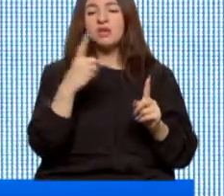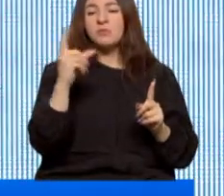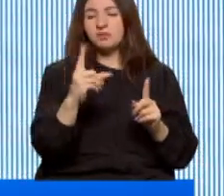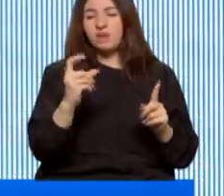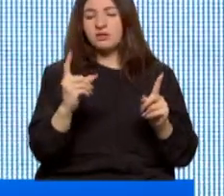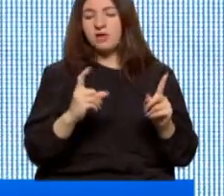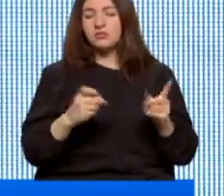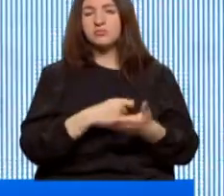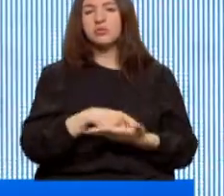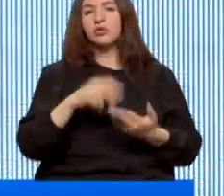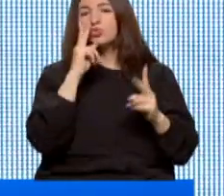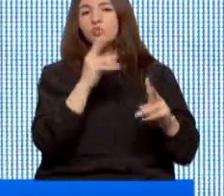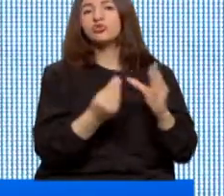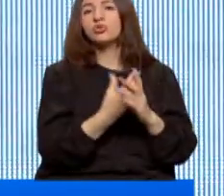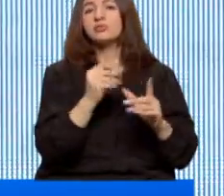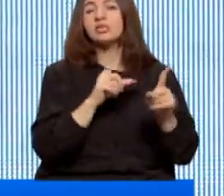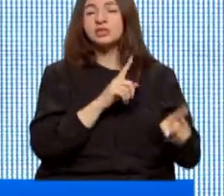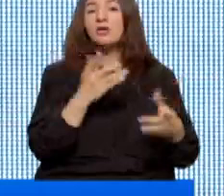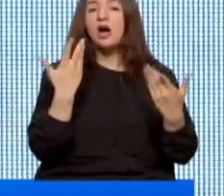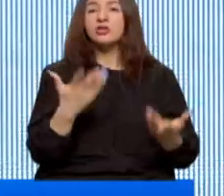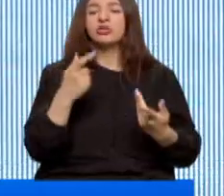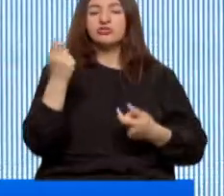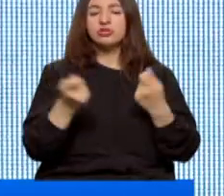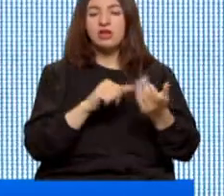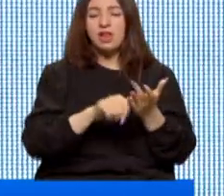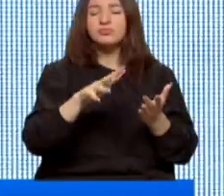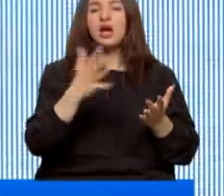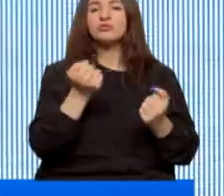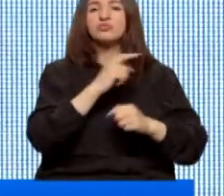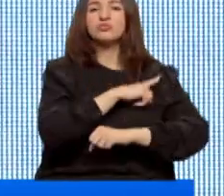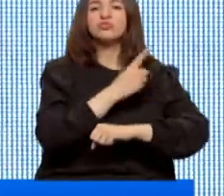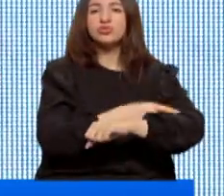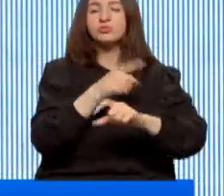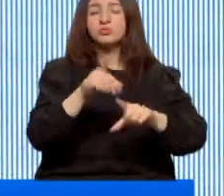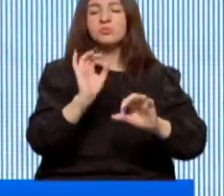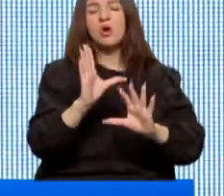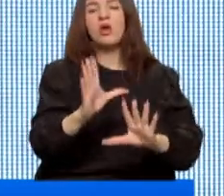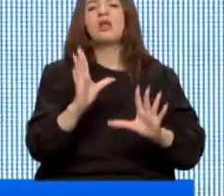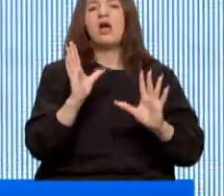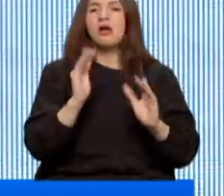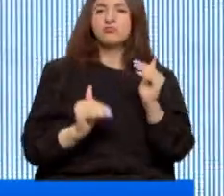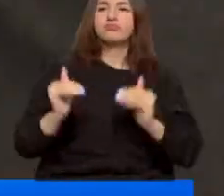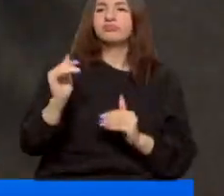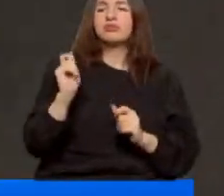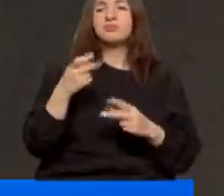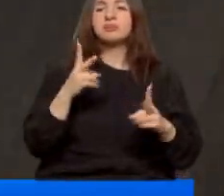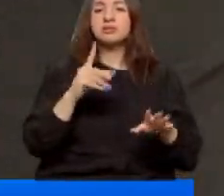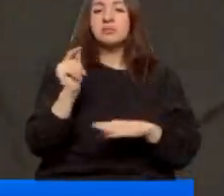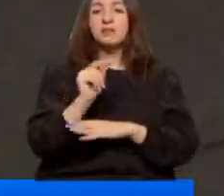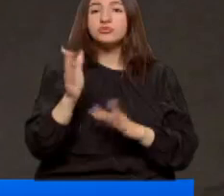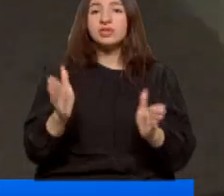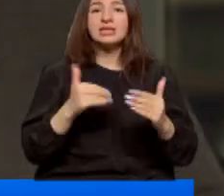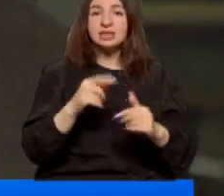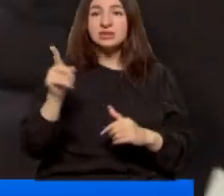olarak maaşlara yansıtılmalıdır. Ancak çalışanların alım gücünü biz bu şekilde artırabiliriz. Memur Sen